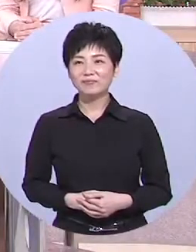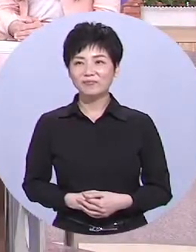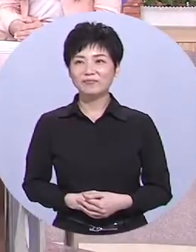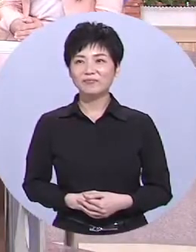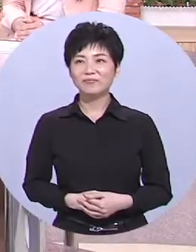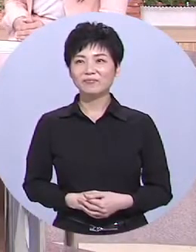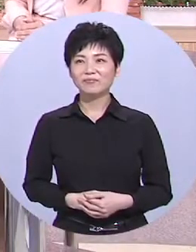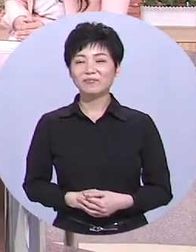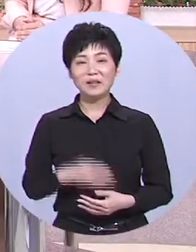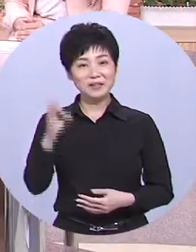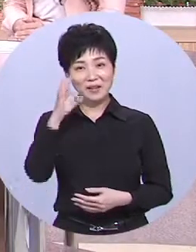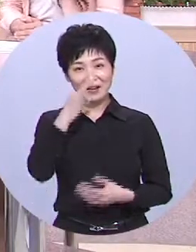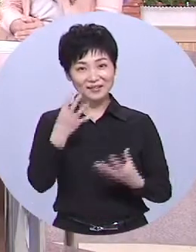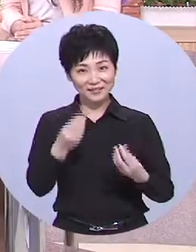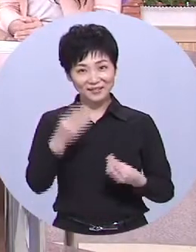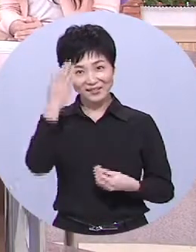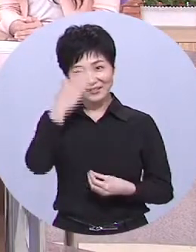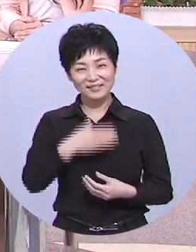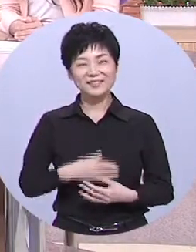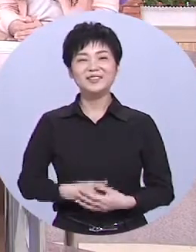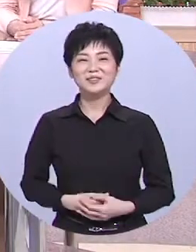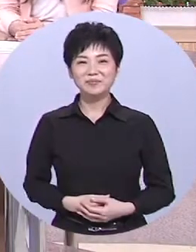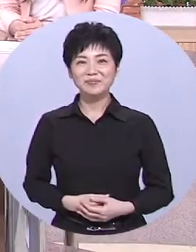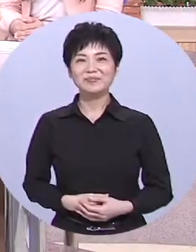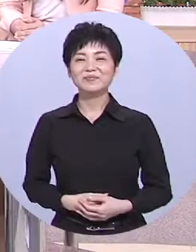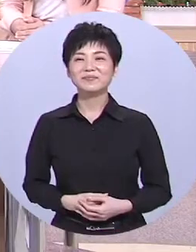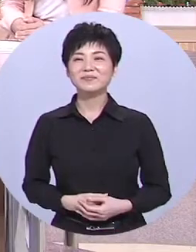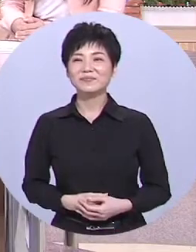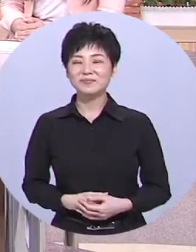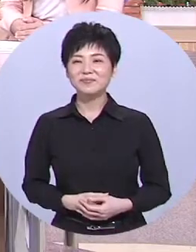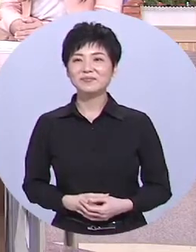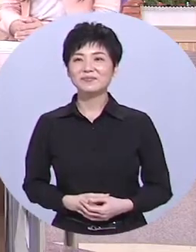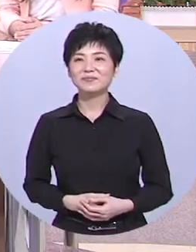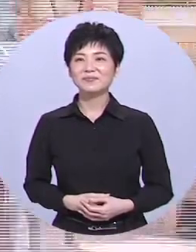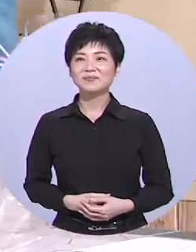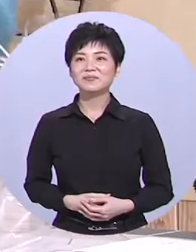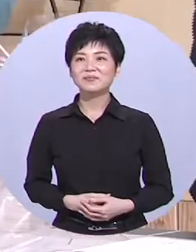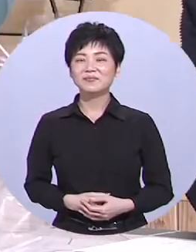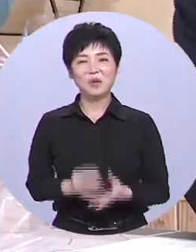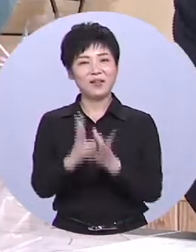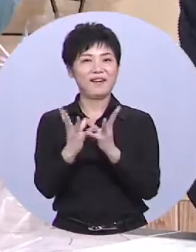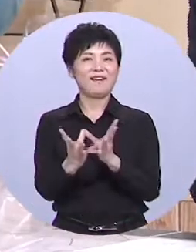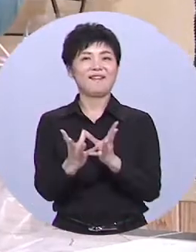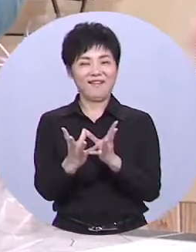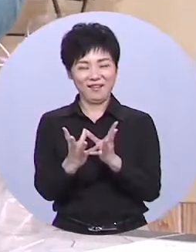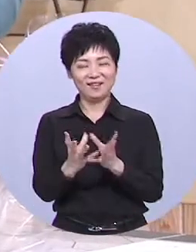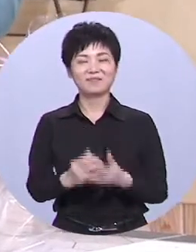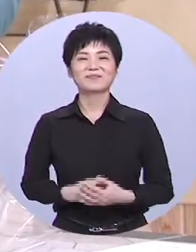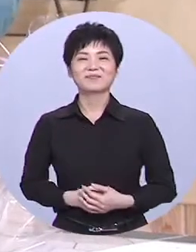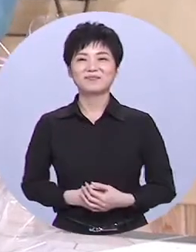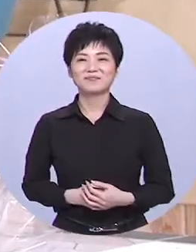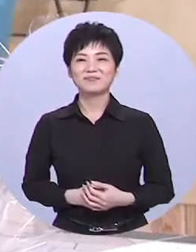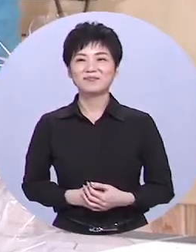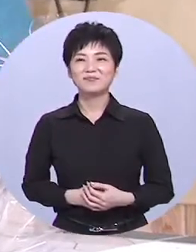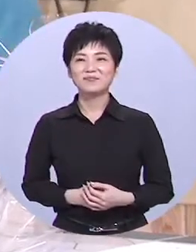み。 いろいろ探してきたね。 そうなんです、行ってきました。はい、ということで、ではまずパンジーですね、はい、こちら。